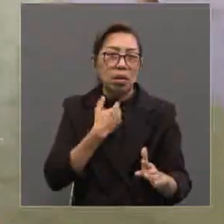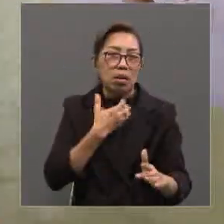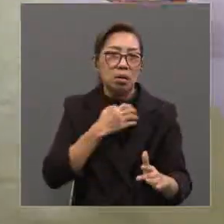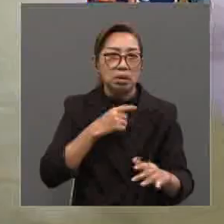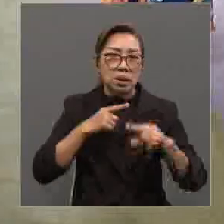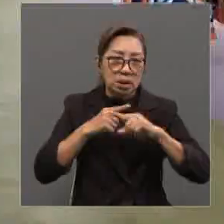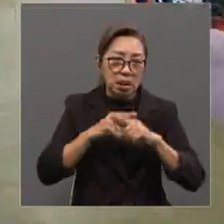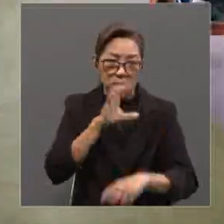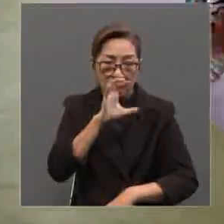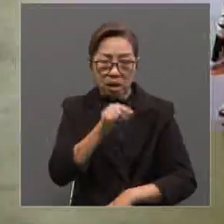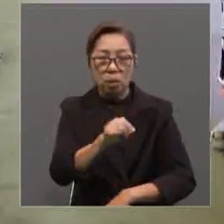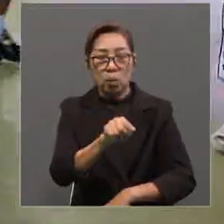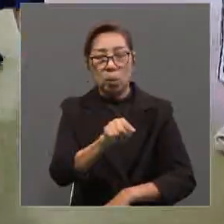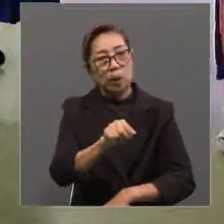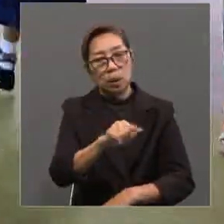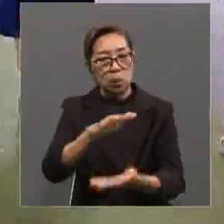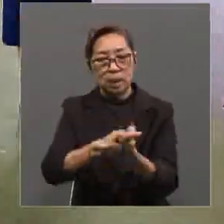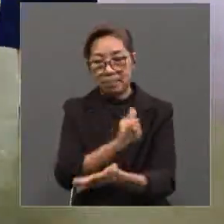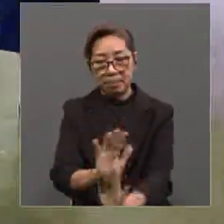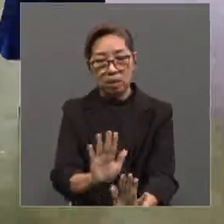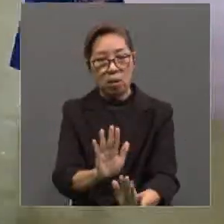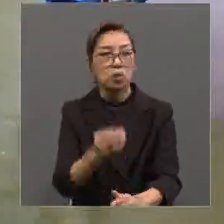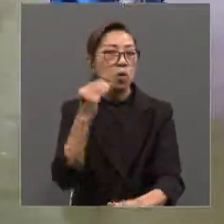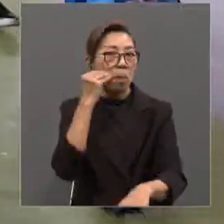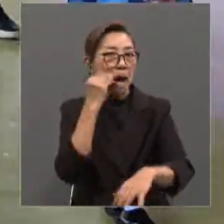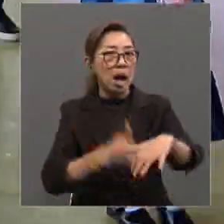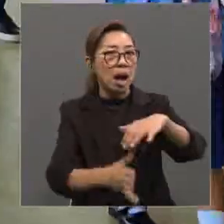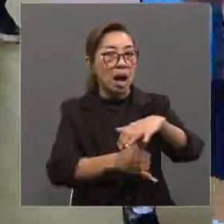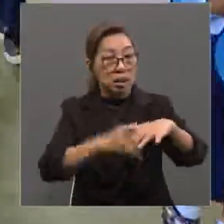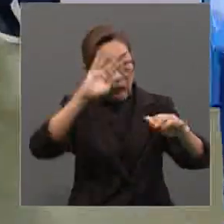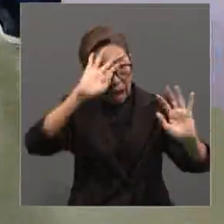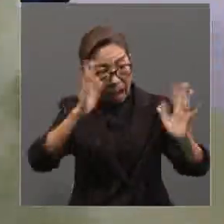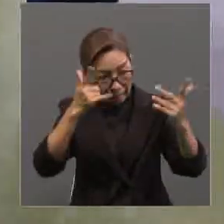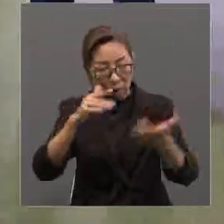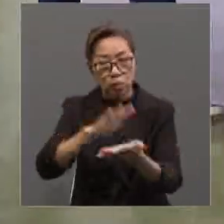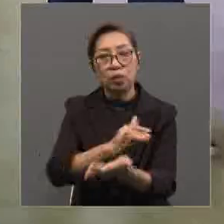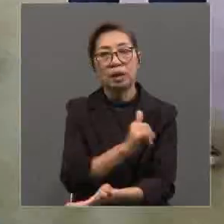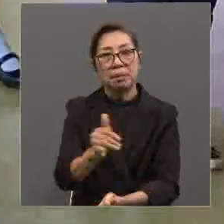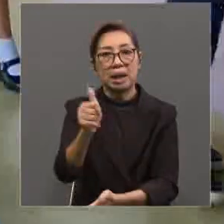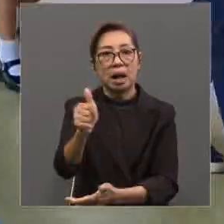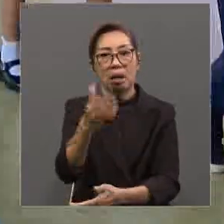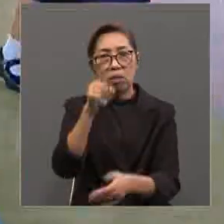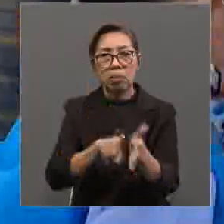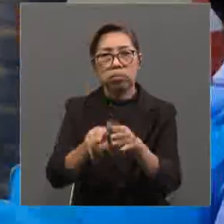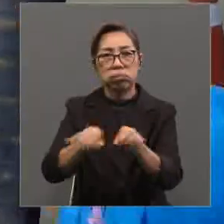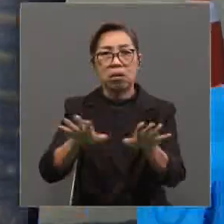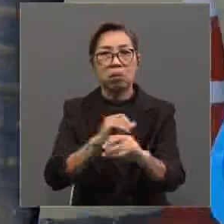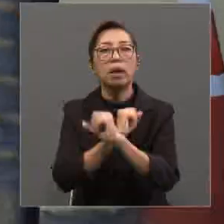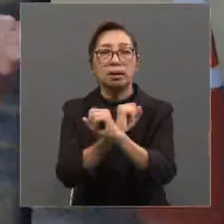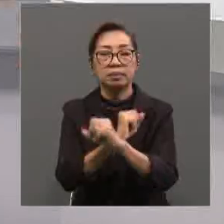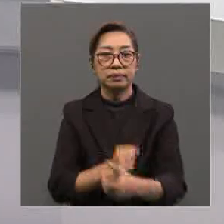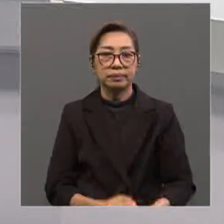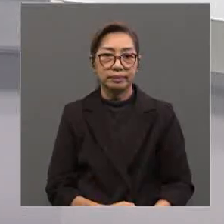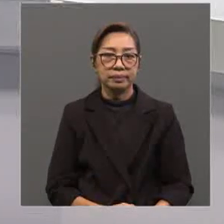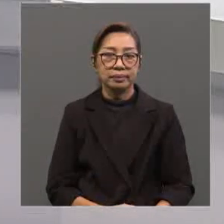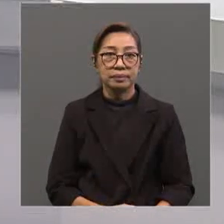จะขอความร่วมมือให้น้องเนี่ยหยุดอยู่บ้านรักษาให้หายก่อนเพื่อลดการแพร่เชื้อในโรงเรียนนั่นเองค่ะ อ